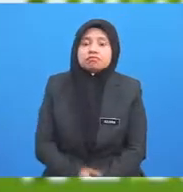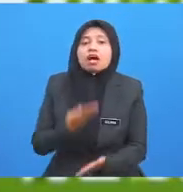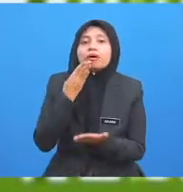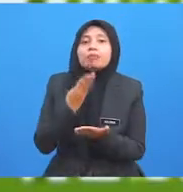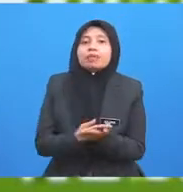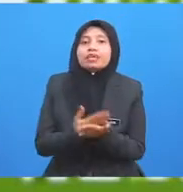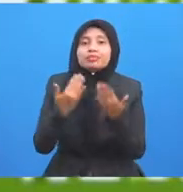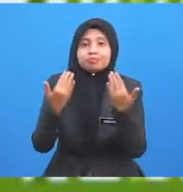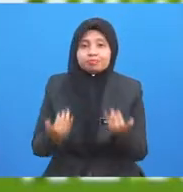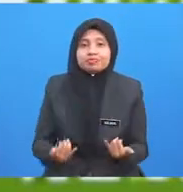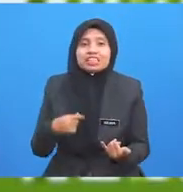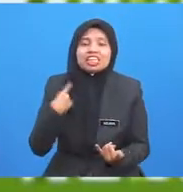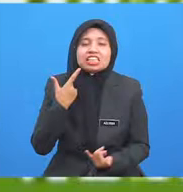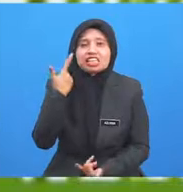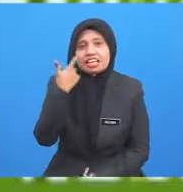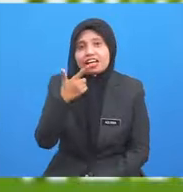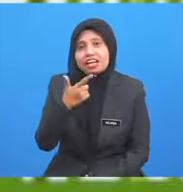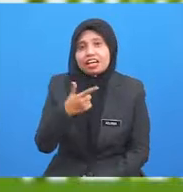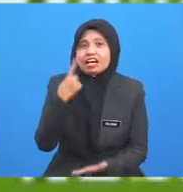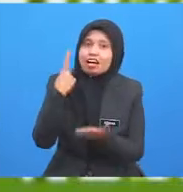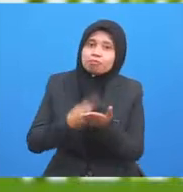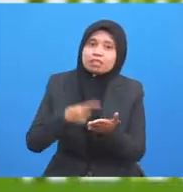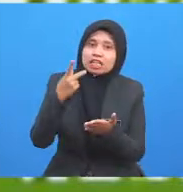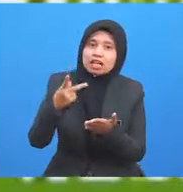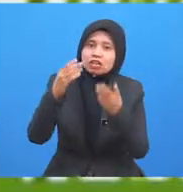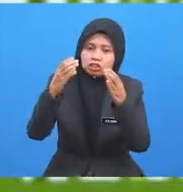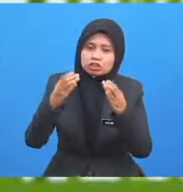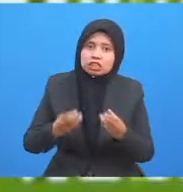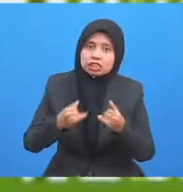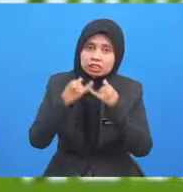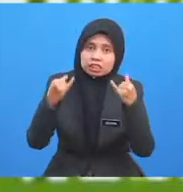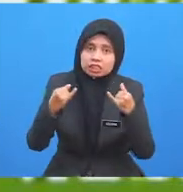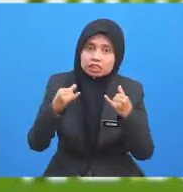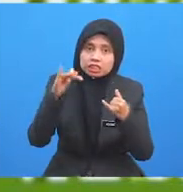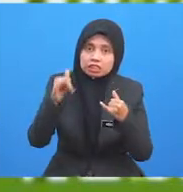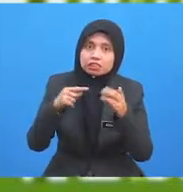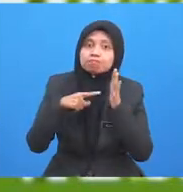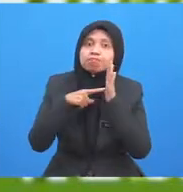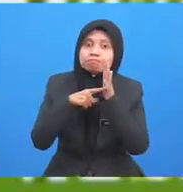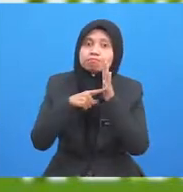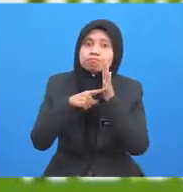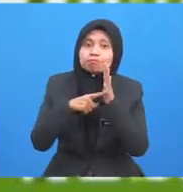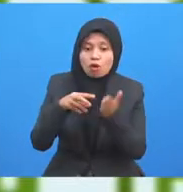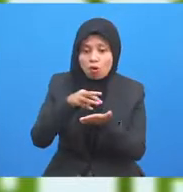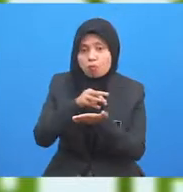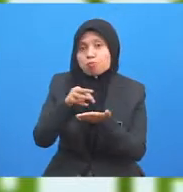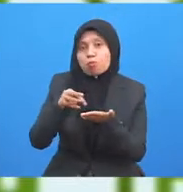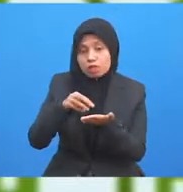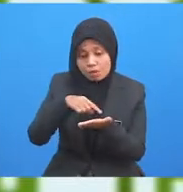Baiklah, sekarang mari kita lihat pula apakah ciri-ciri utama model olokan mock-up ini.